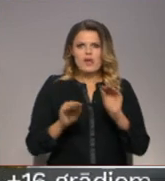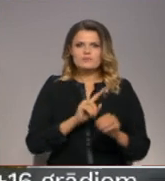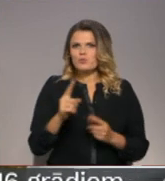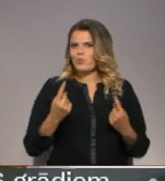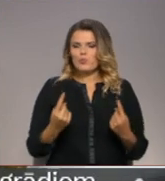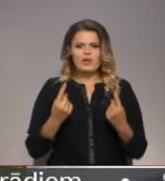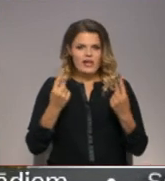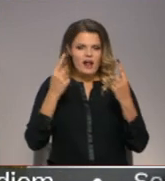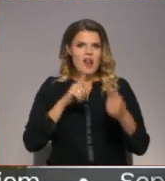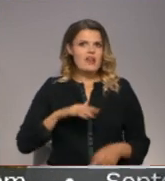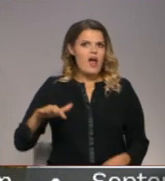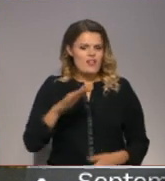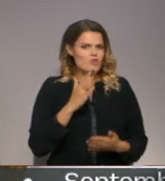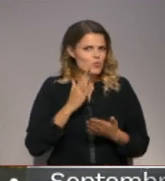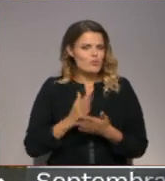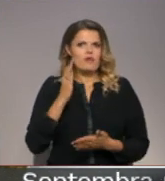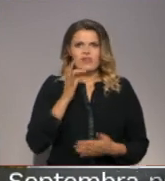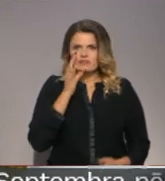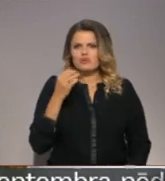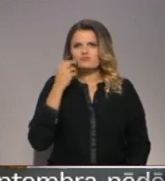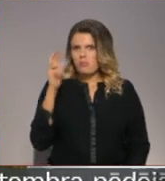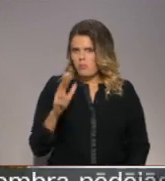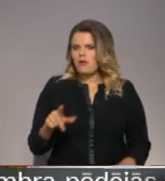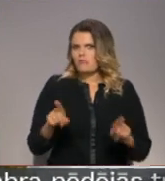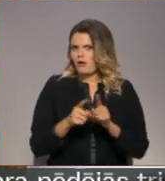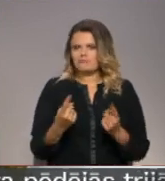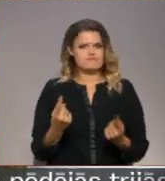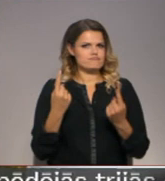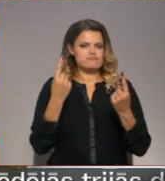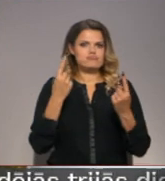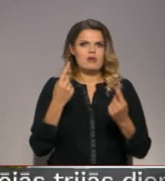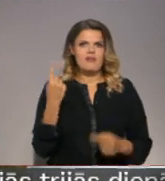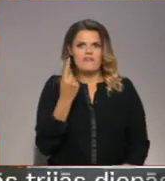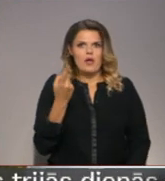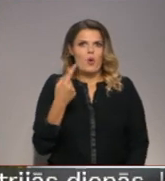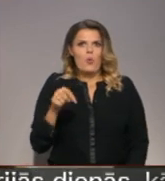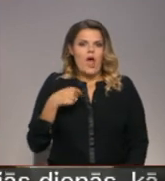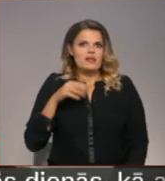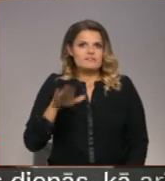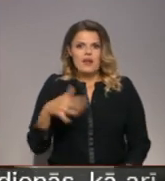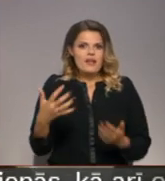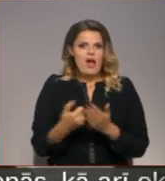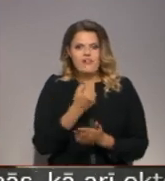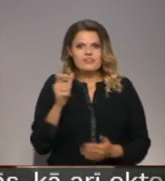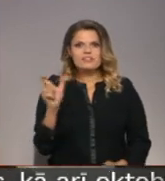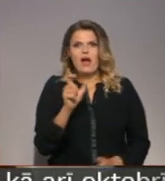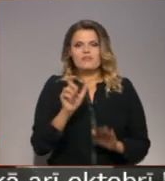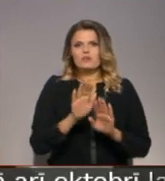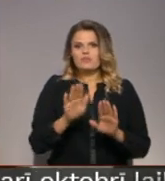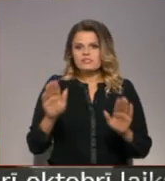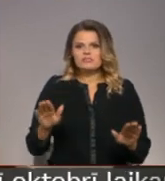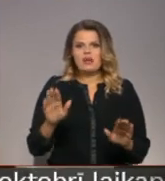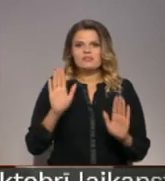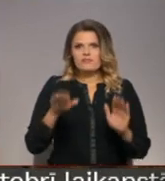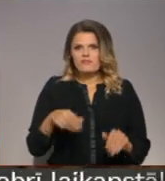un Latvijā noteikti, es teikšu arī Baltijā, jo vienīgā, ko es esmu spējis atrast internetā adatu ekspozīcija, ir